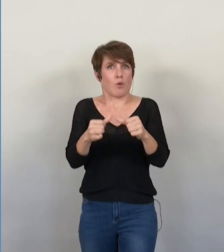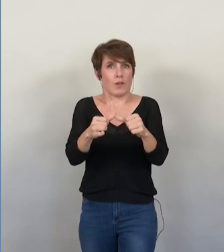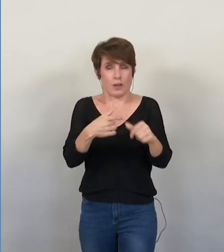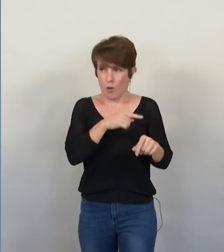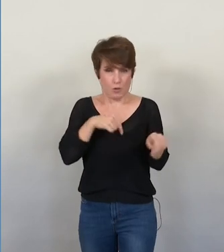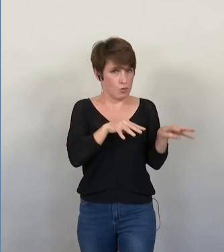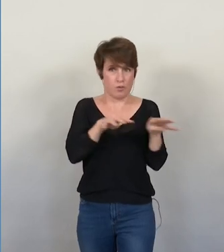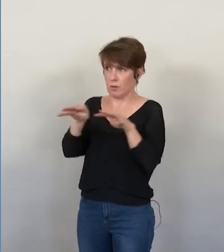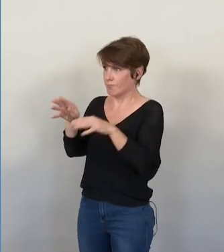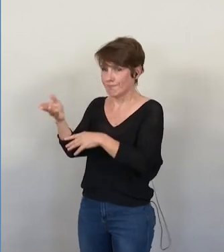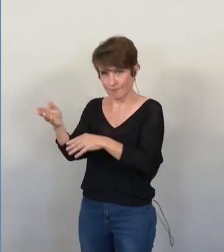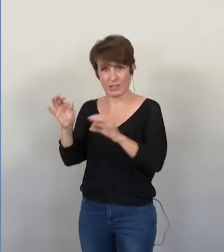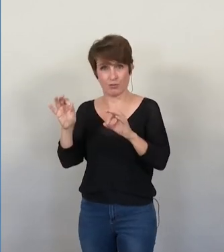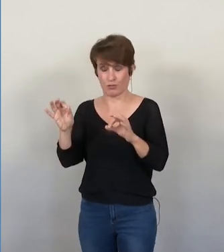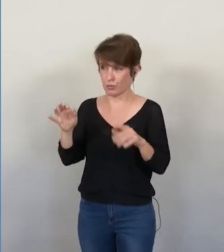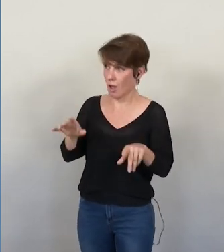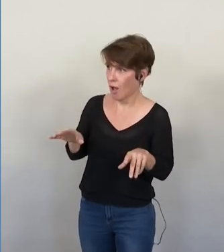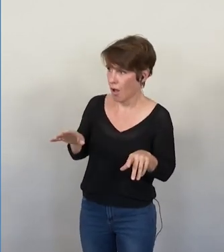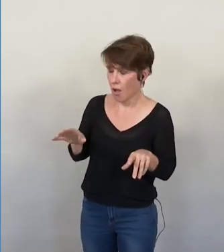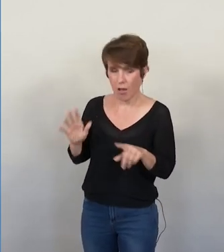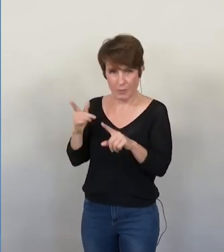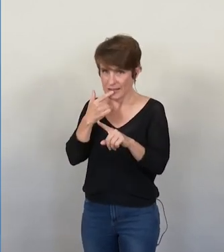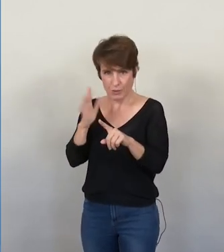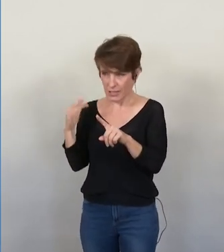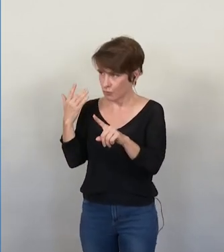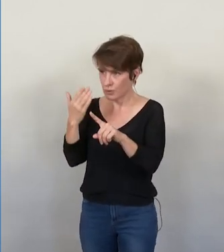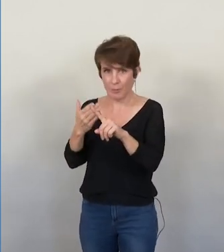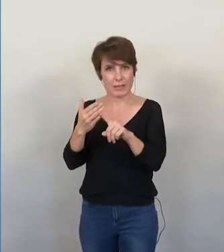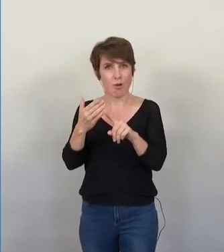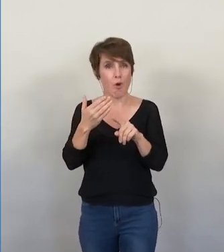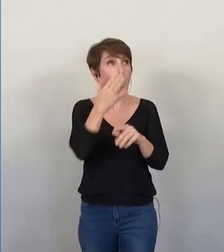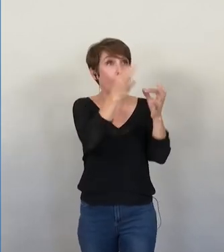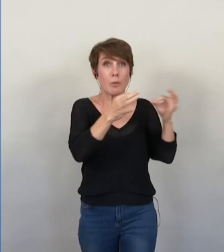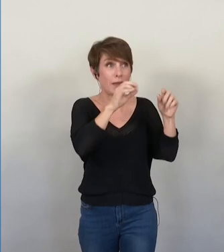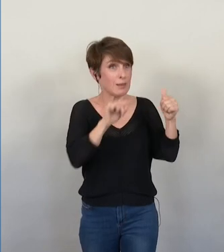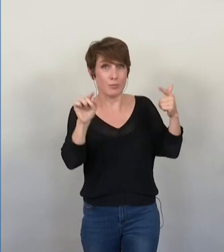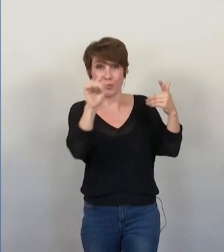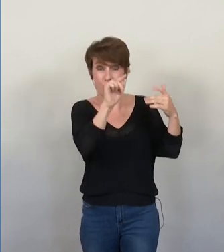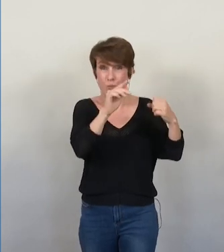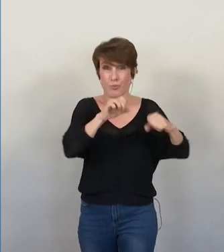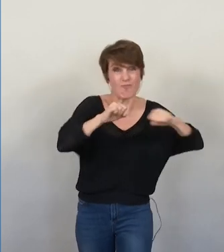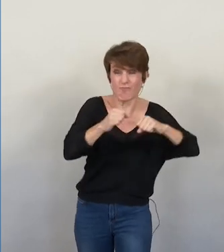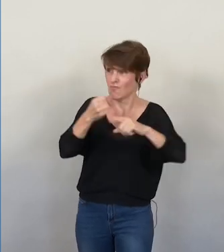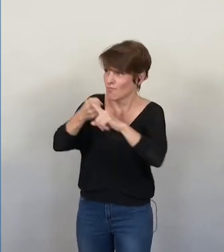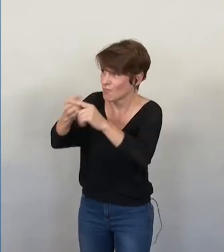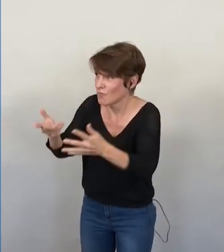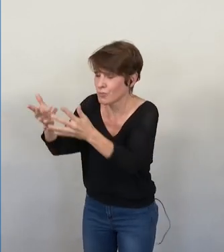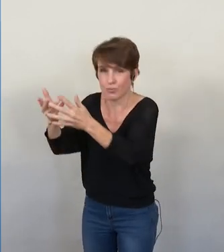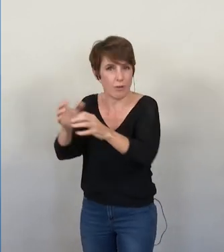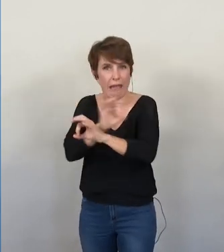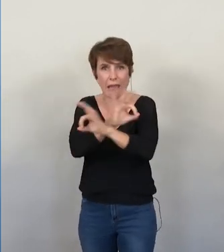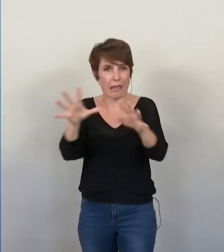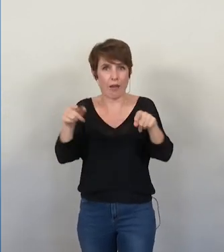voie face à l'incapacité qu'a eu la communauté internationale de se mobiliser pour éviter ce